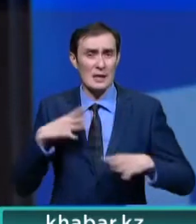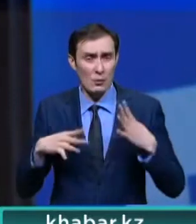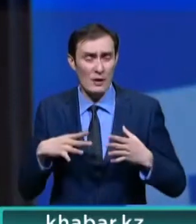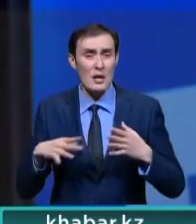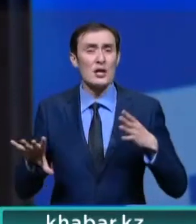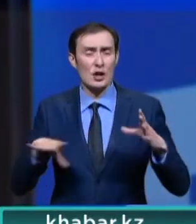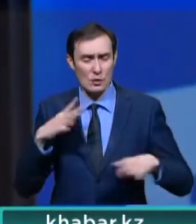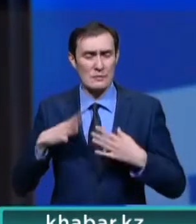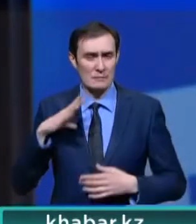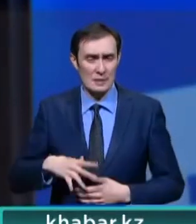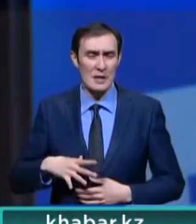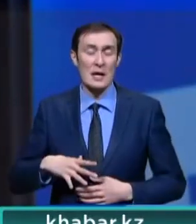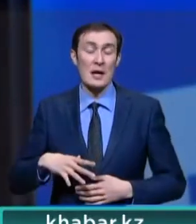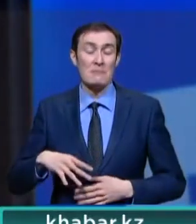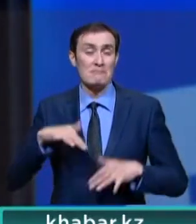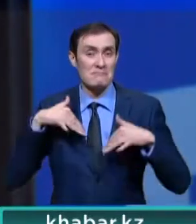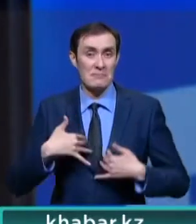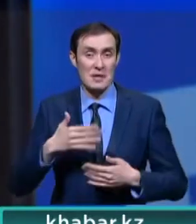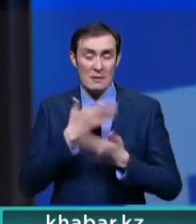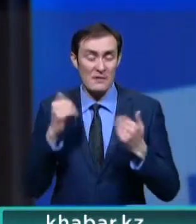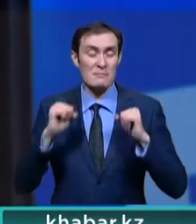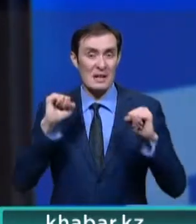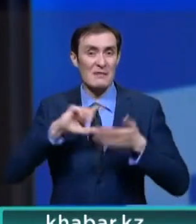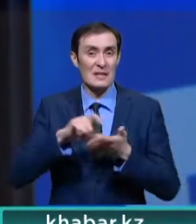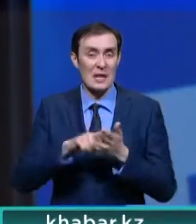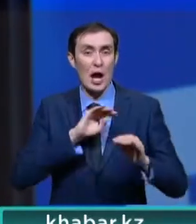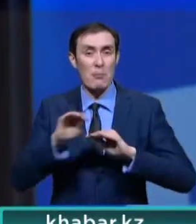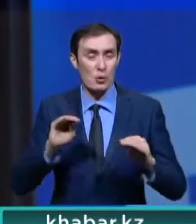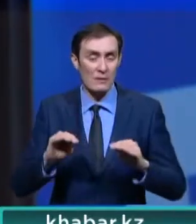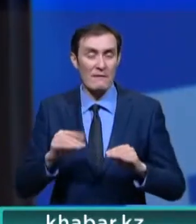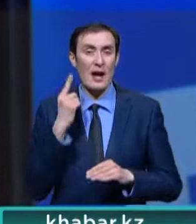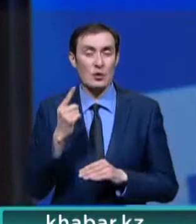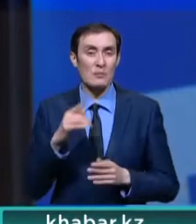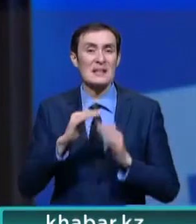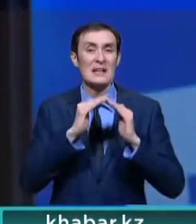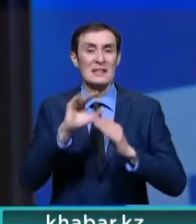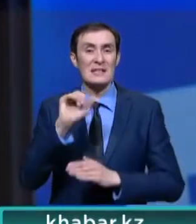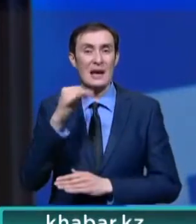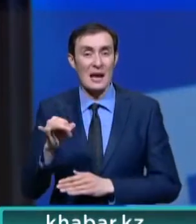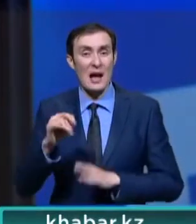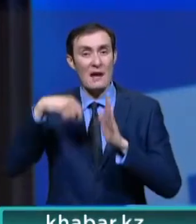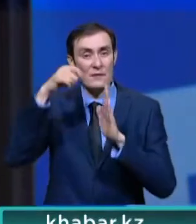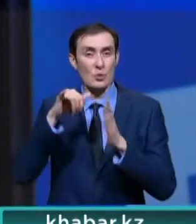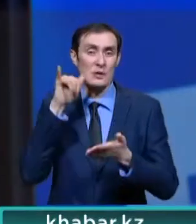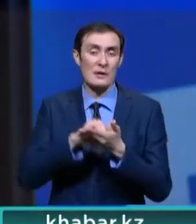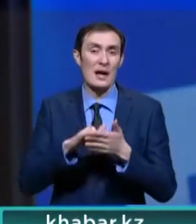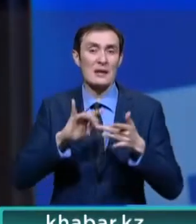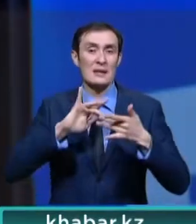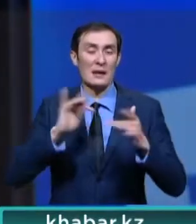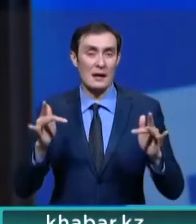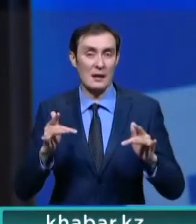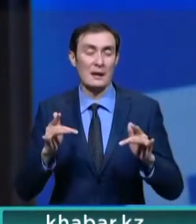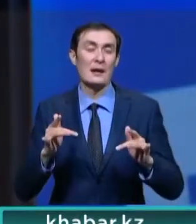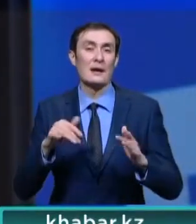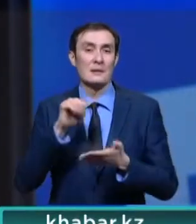оттачивает отчаиваться не стали спортивный зал они оборудовали в одном из сараев а видео разместили на просторах сетевого